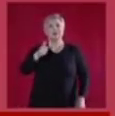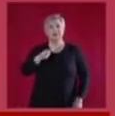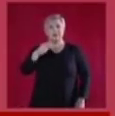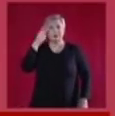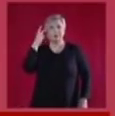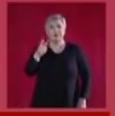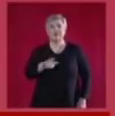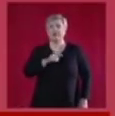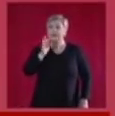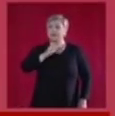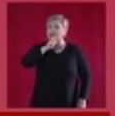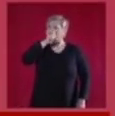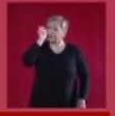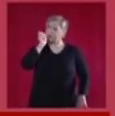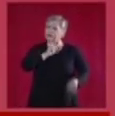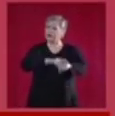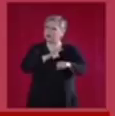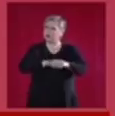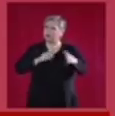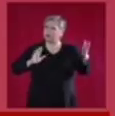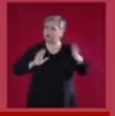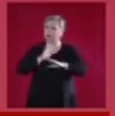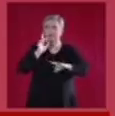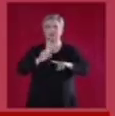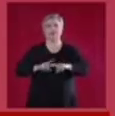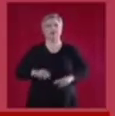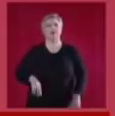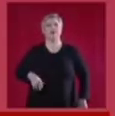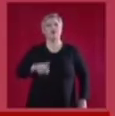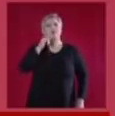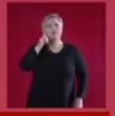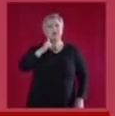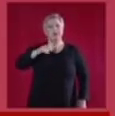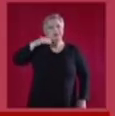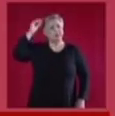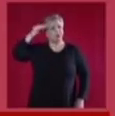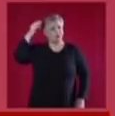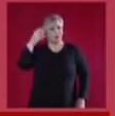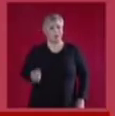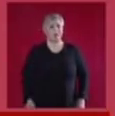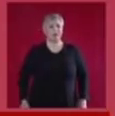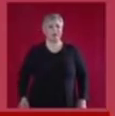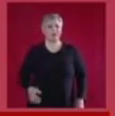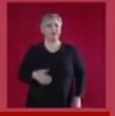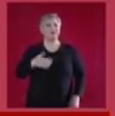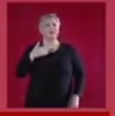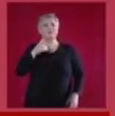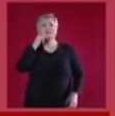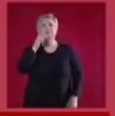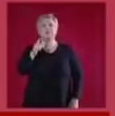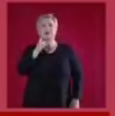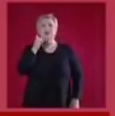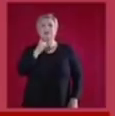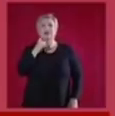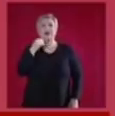στιγμές της ιστορίας αυτού του τόπου έχοντας όραμα για τον τό και έχοντας πάντοτε και όραμα για